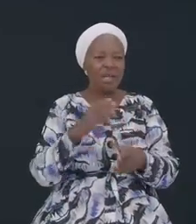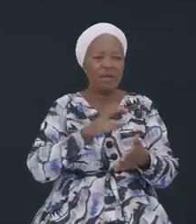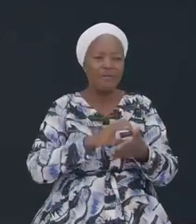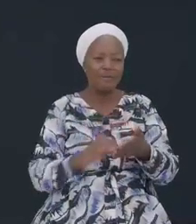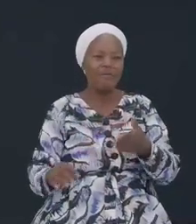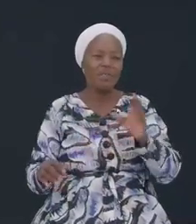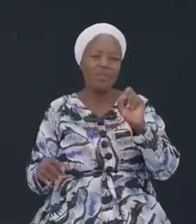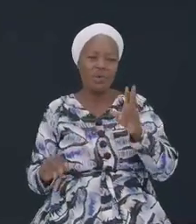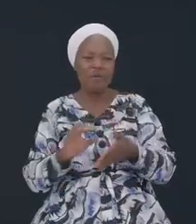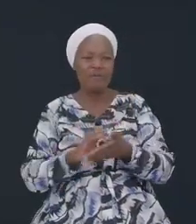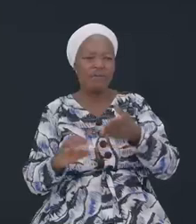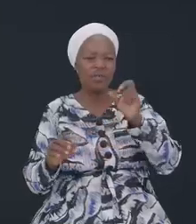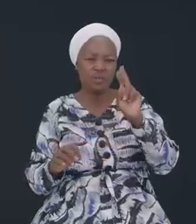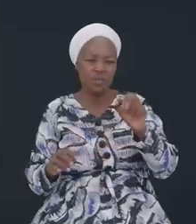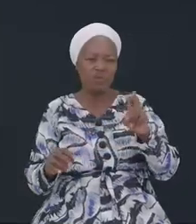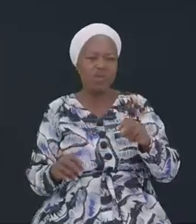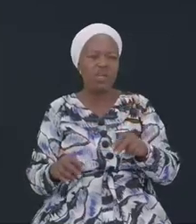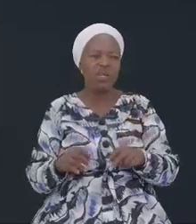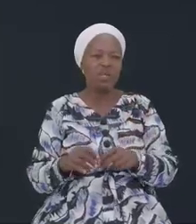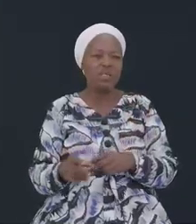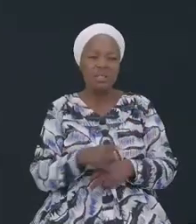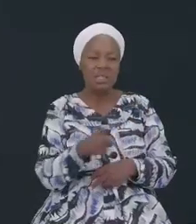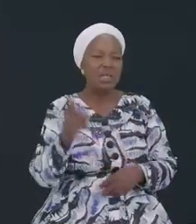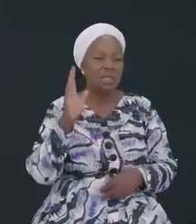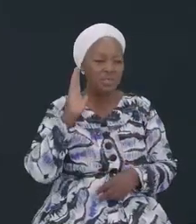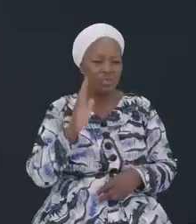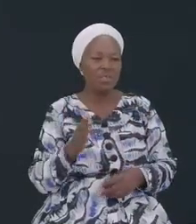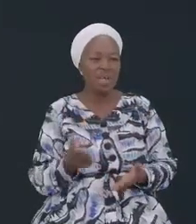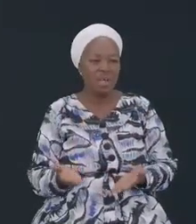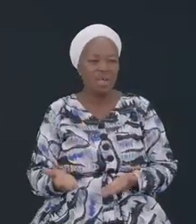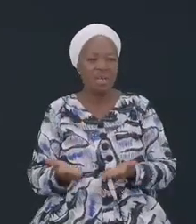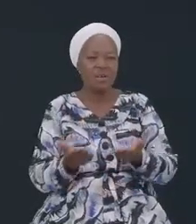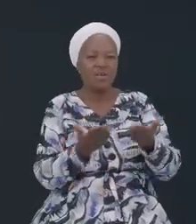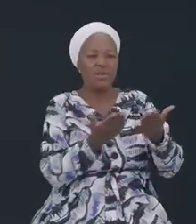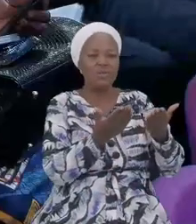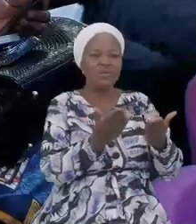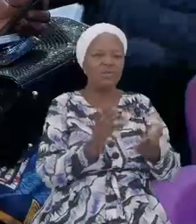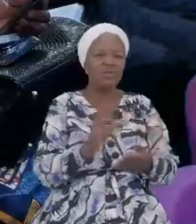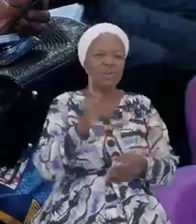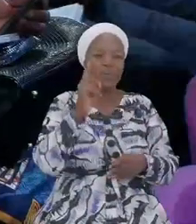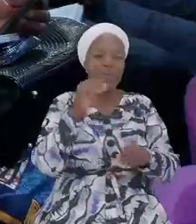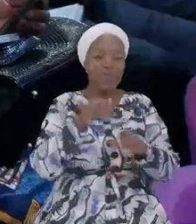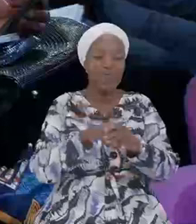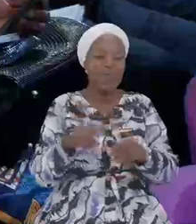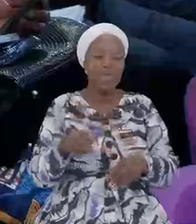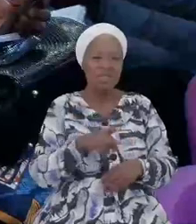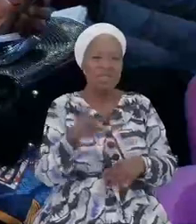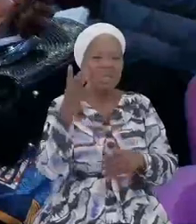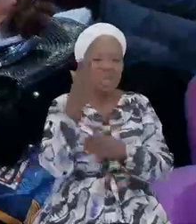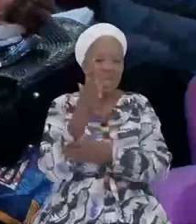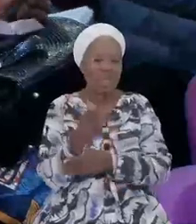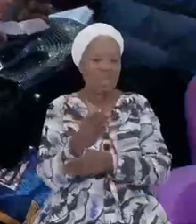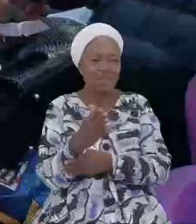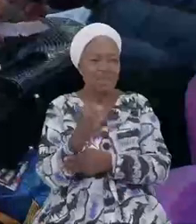ses anges de te garder dans toutes tes voies. Verset 12, ils te porteront sur les mains, de peur que ton